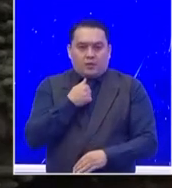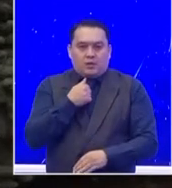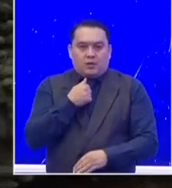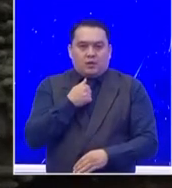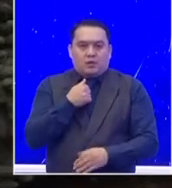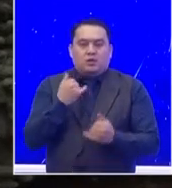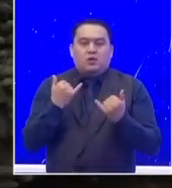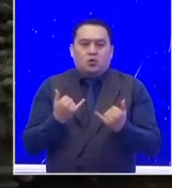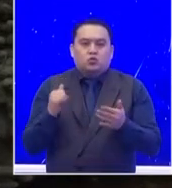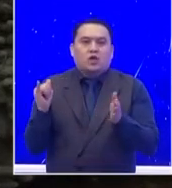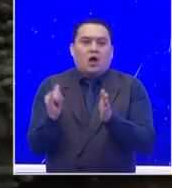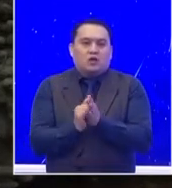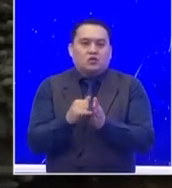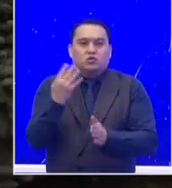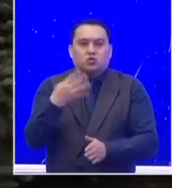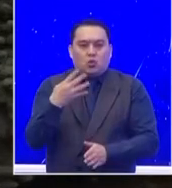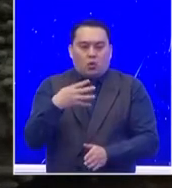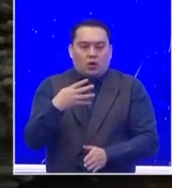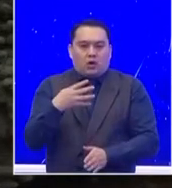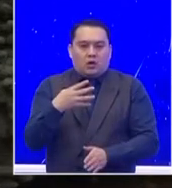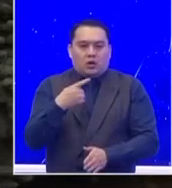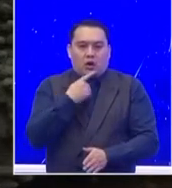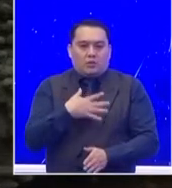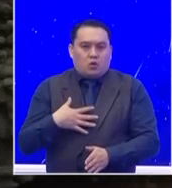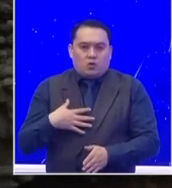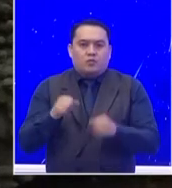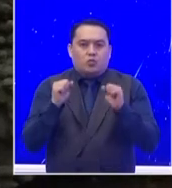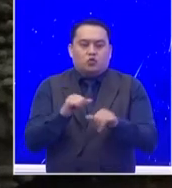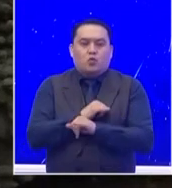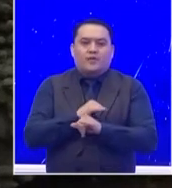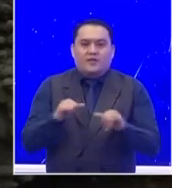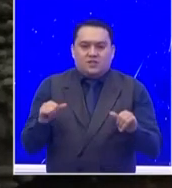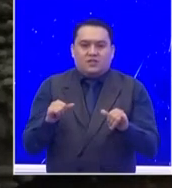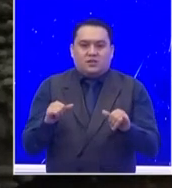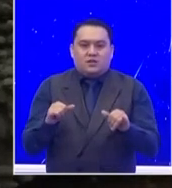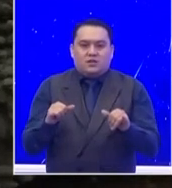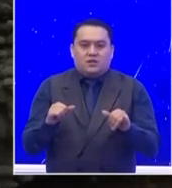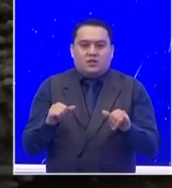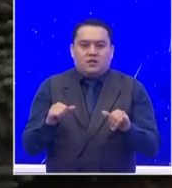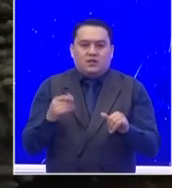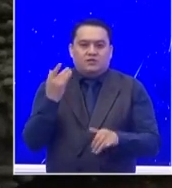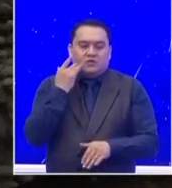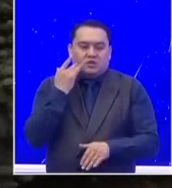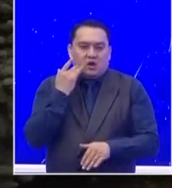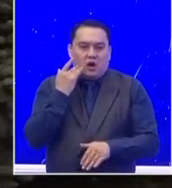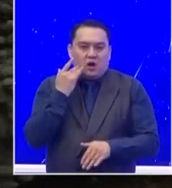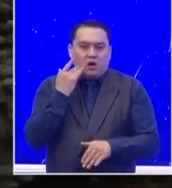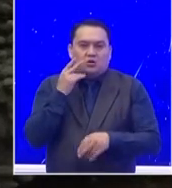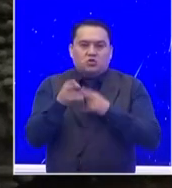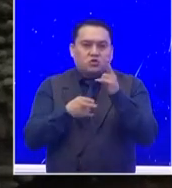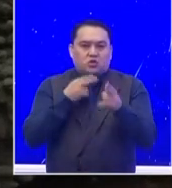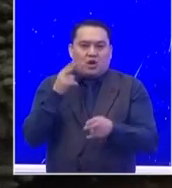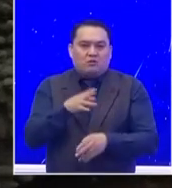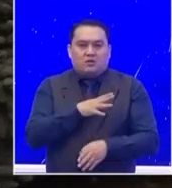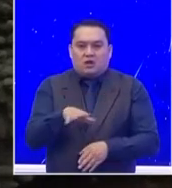Уже установлены 40 потерпевших, но их круг может вырасти, потому что граждане не всегда подают жалобу вовремя,